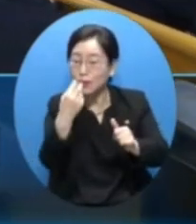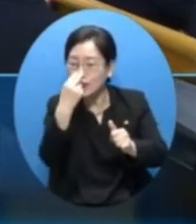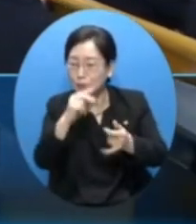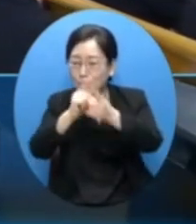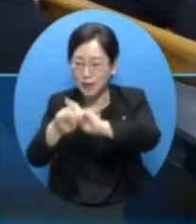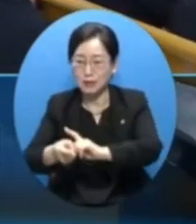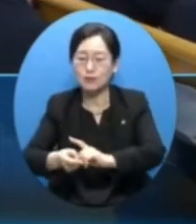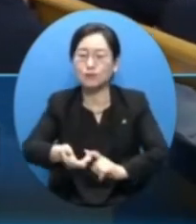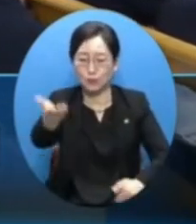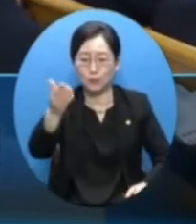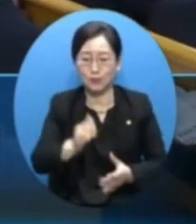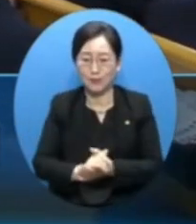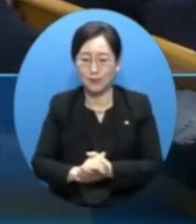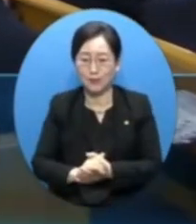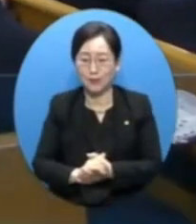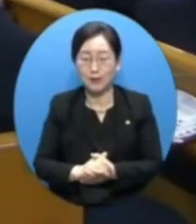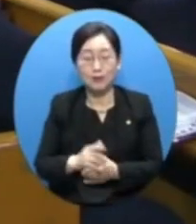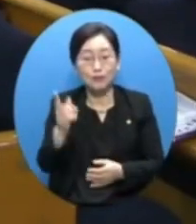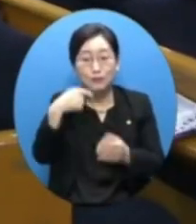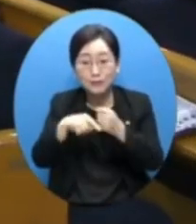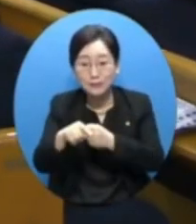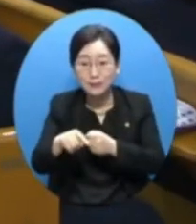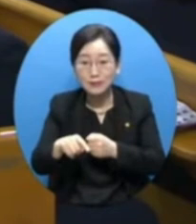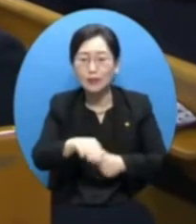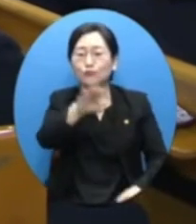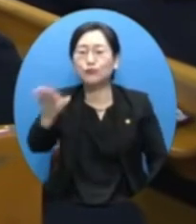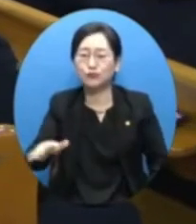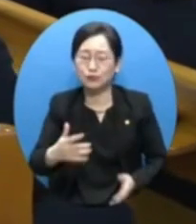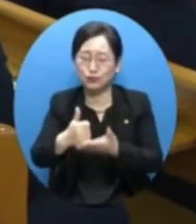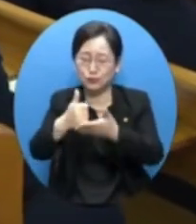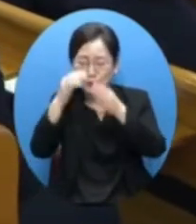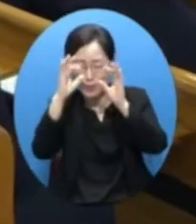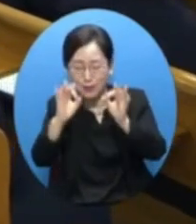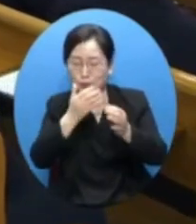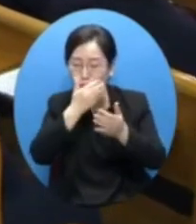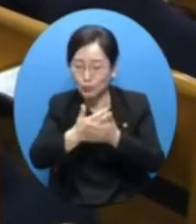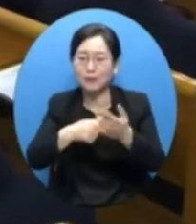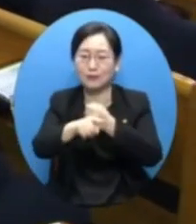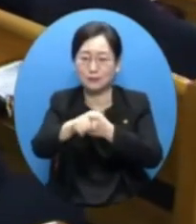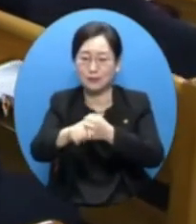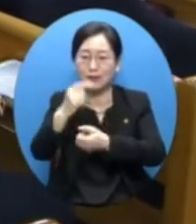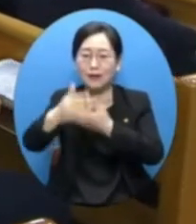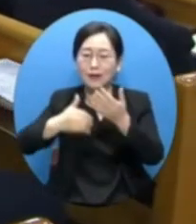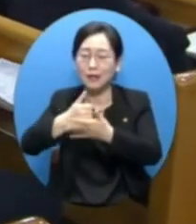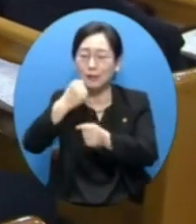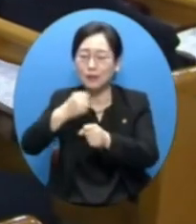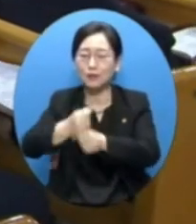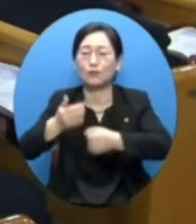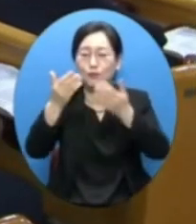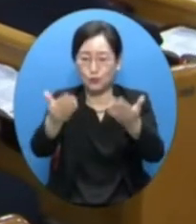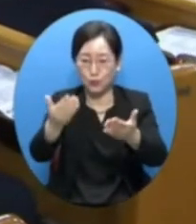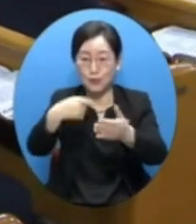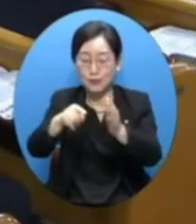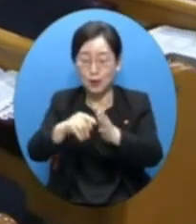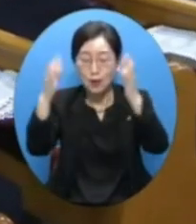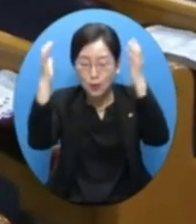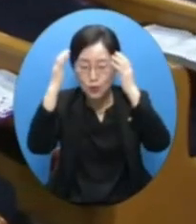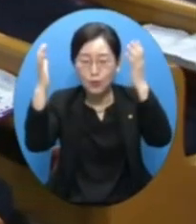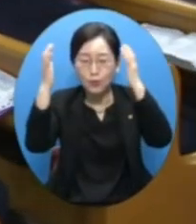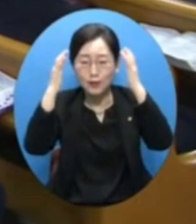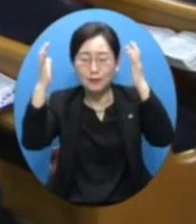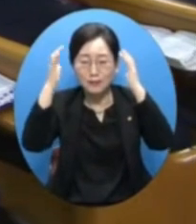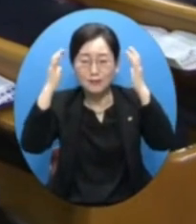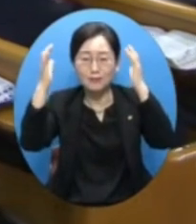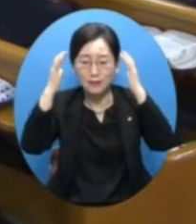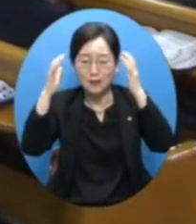대신하리니. 그렇습니다. 우리는 주 앞에 존귀한 자입니다. 하나님께서 우리를 존귀한 자로 만드시기 위해서 우리를 고난이라고 하는